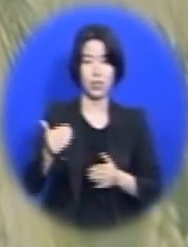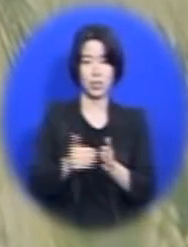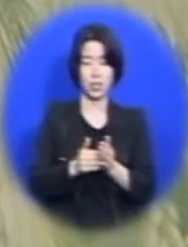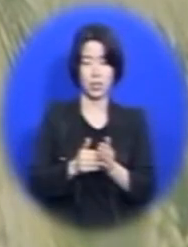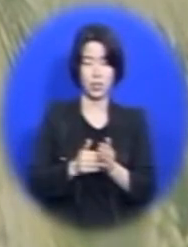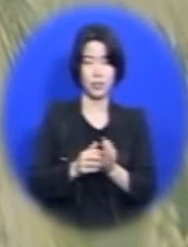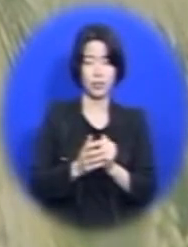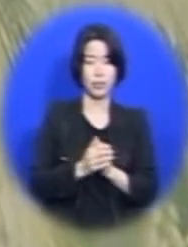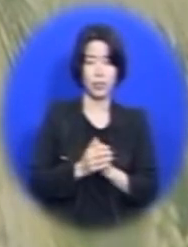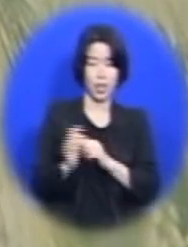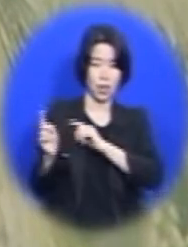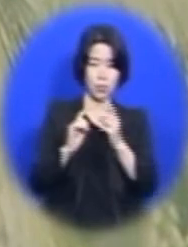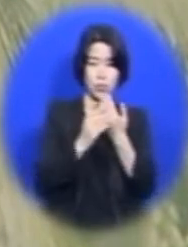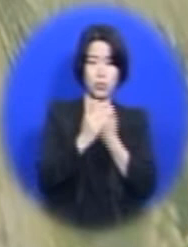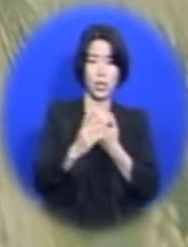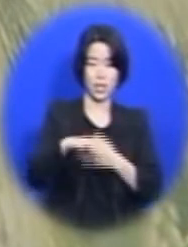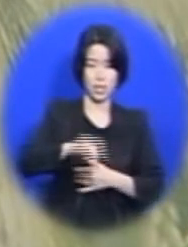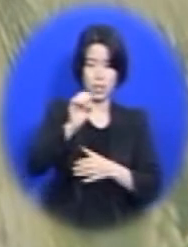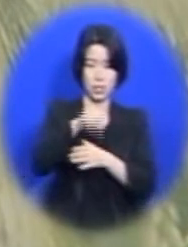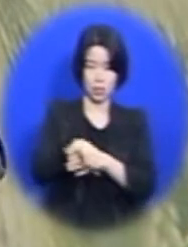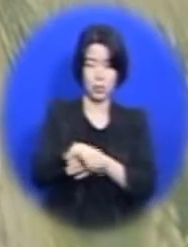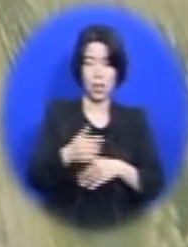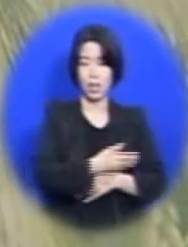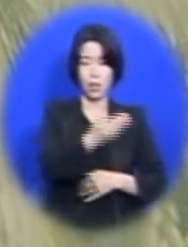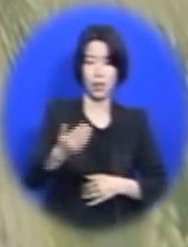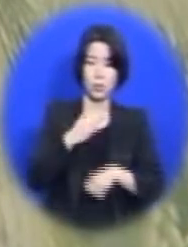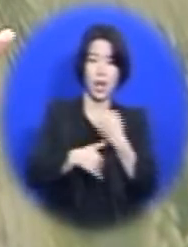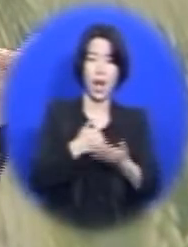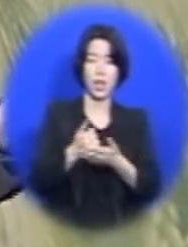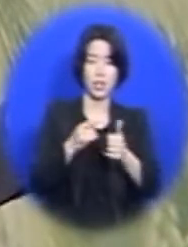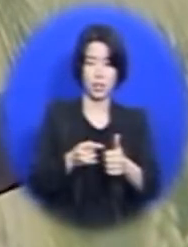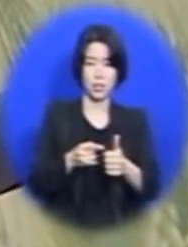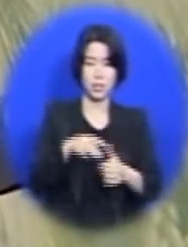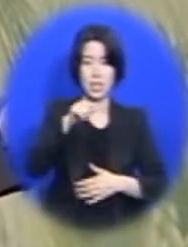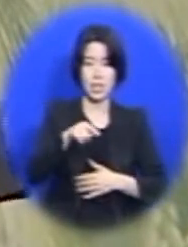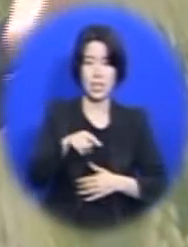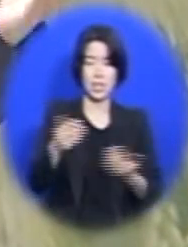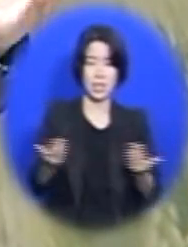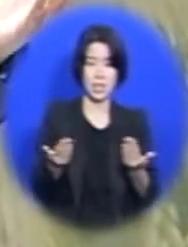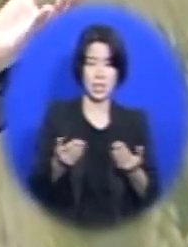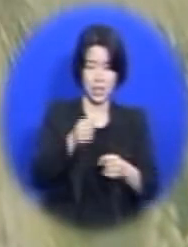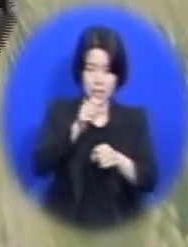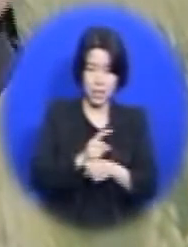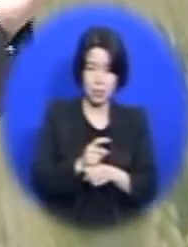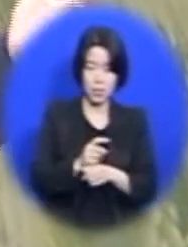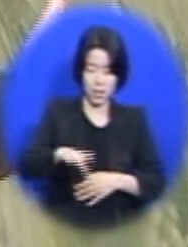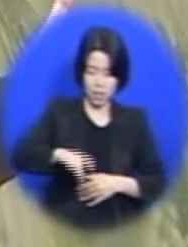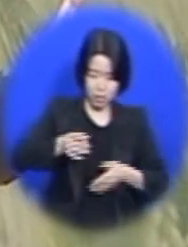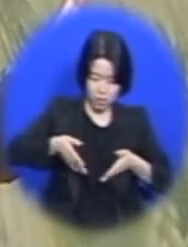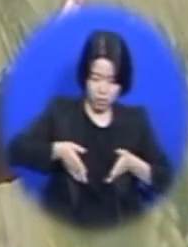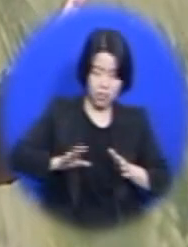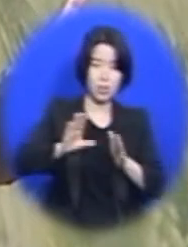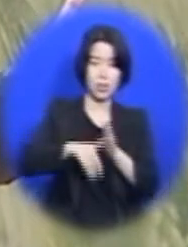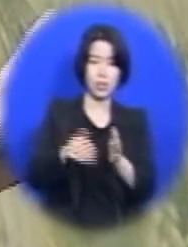겁니다. 부활의 첫 열매. 여러분, 하나님께서 이 일을 이미 다 태초부터 알고